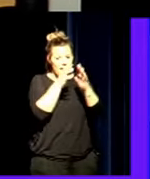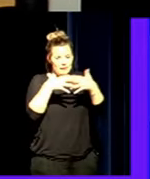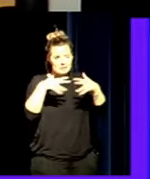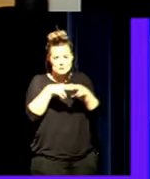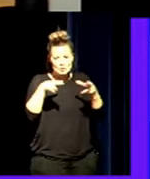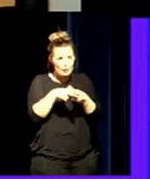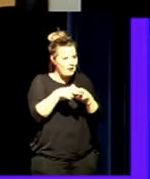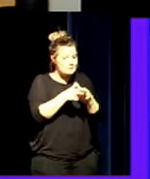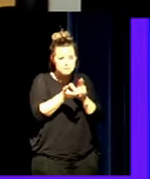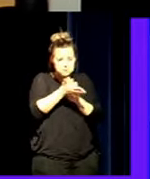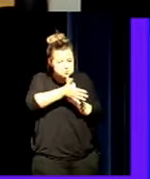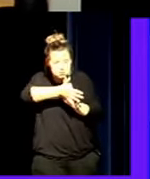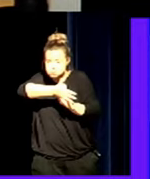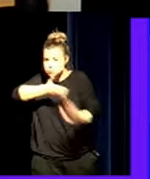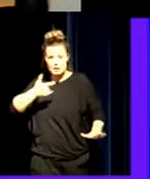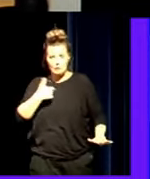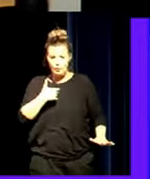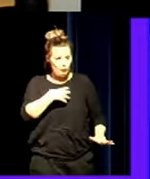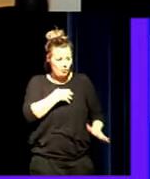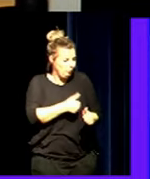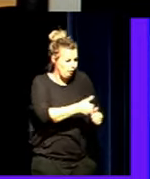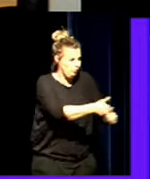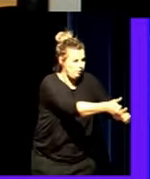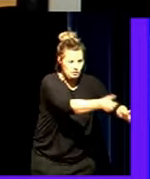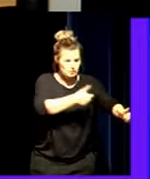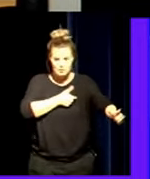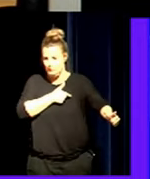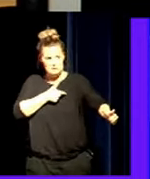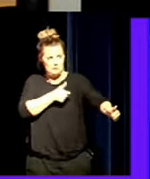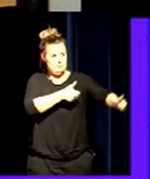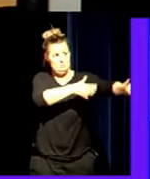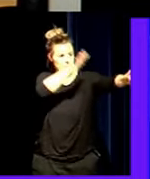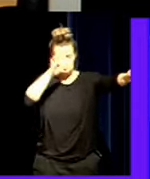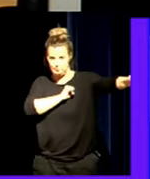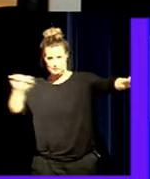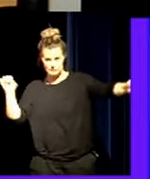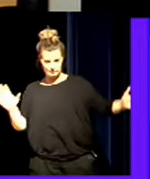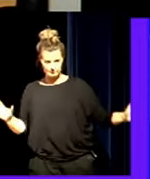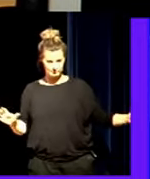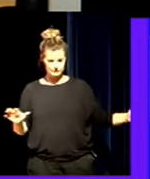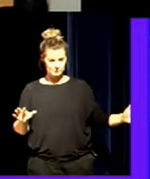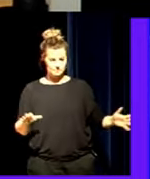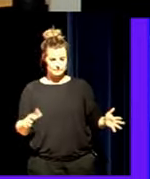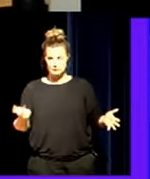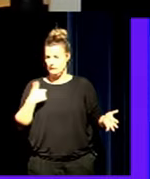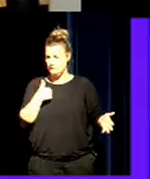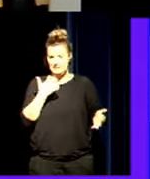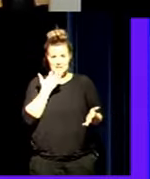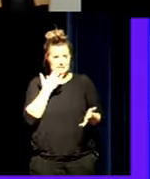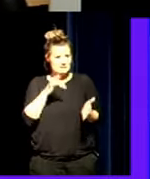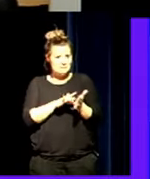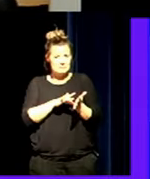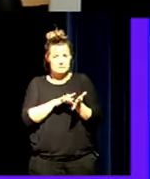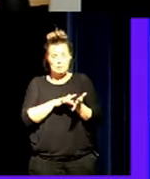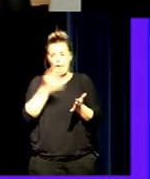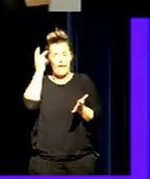hain azkarra dire, nik ezin dut jarraitu. Azkartasun hori nik ezin dut arrapatu. Deskonektatzen bazta ez dakita, ja bete bat egin zen,